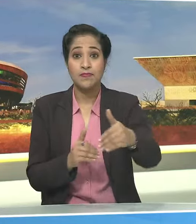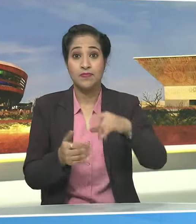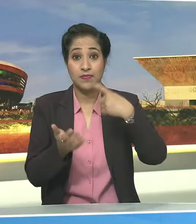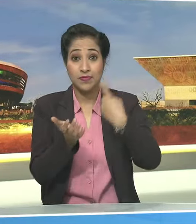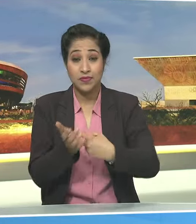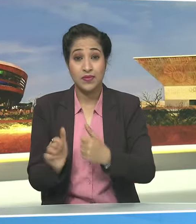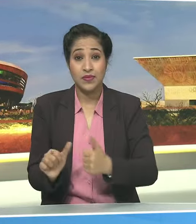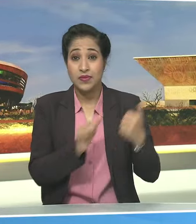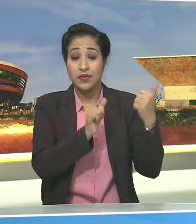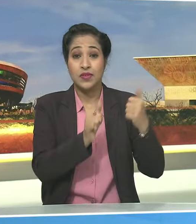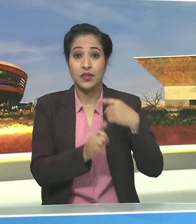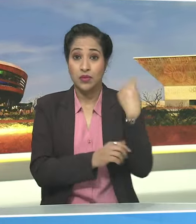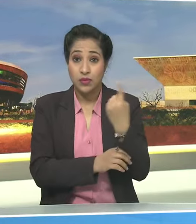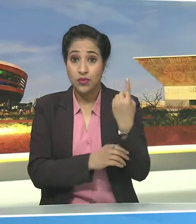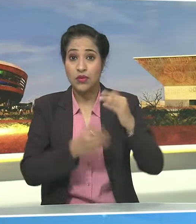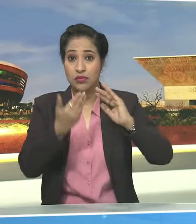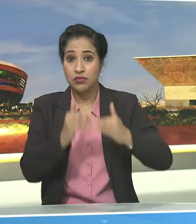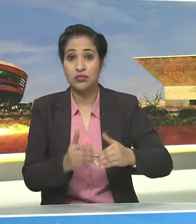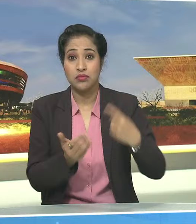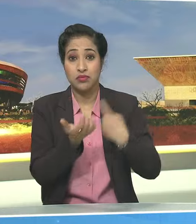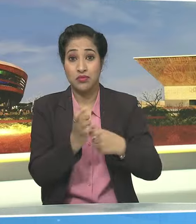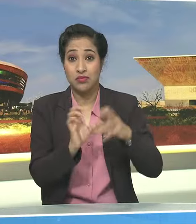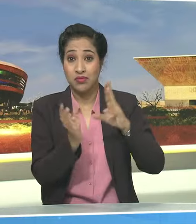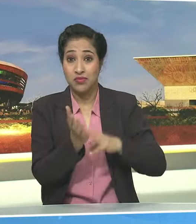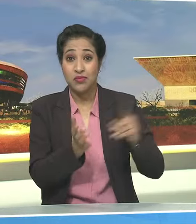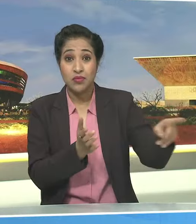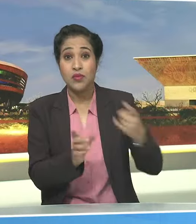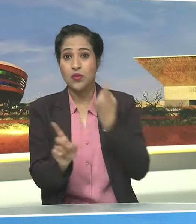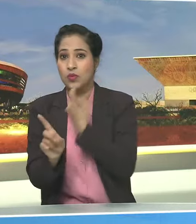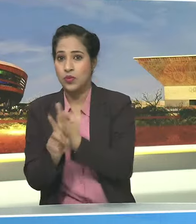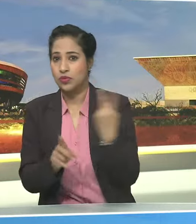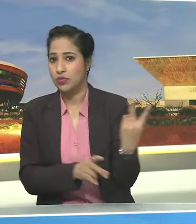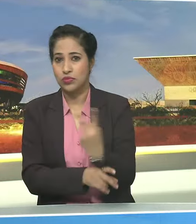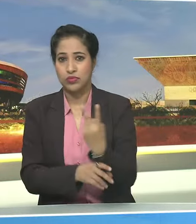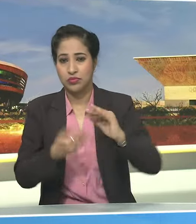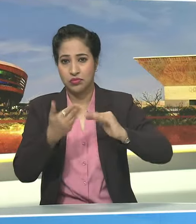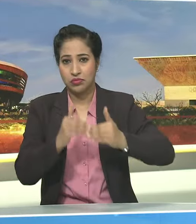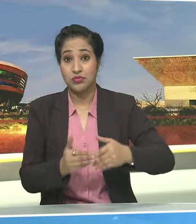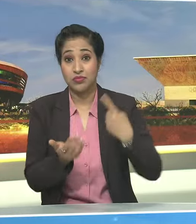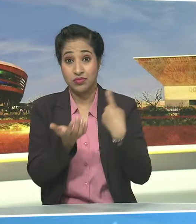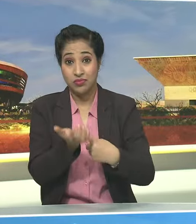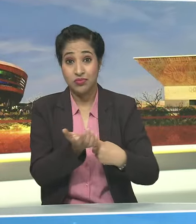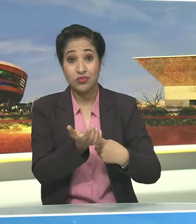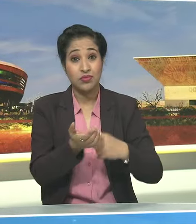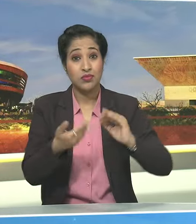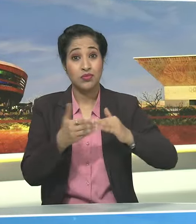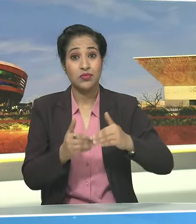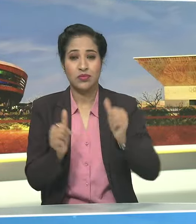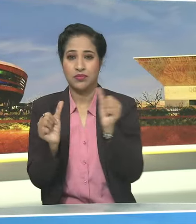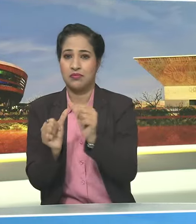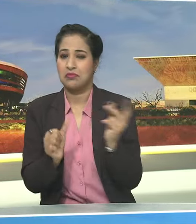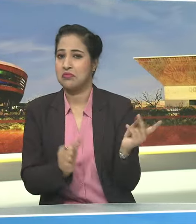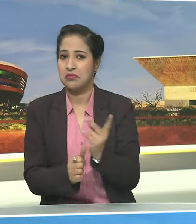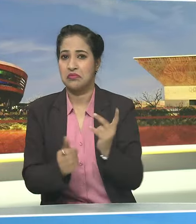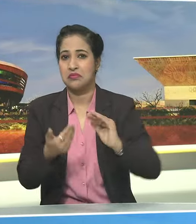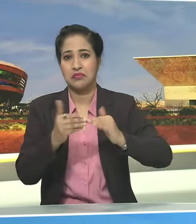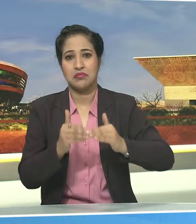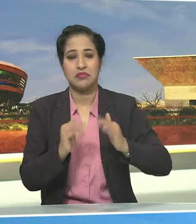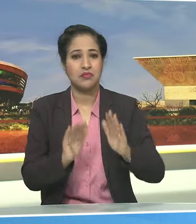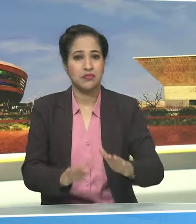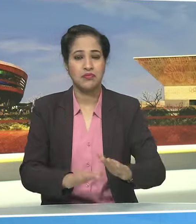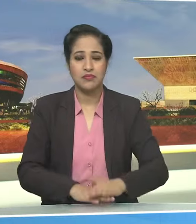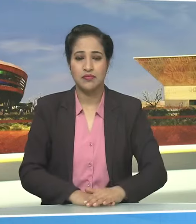रिवर्स सिंगल्स मुकाबले होंगे जहां श्रीराम का मुकाबला कुरेशी से होगा और राजकुमार की भिड़ंत अकील से